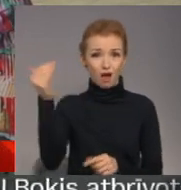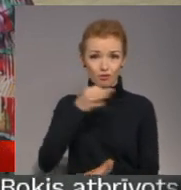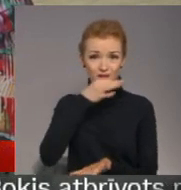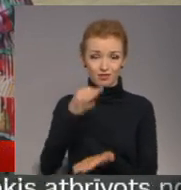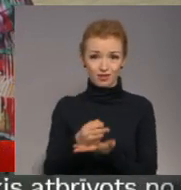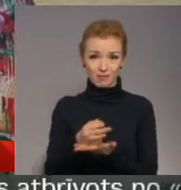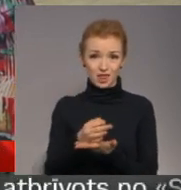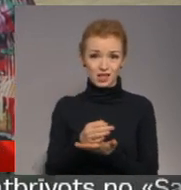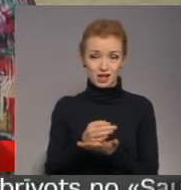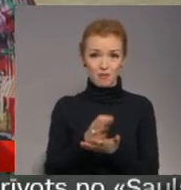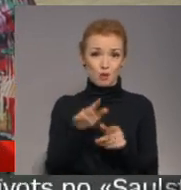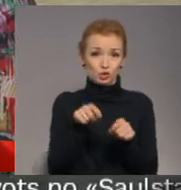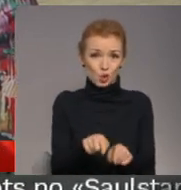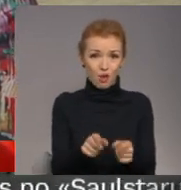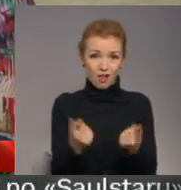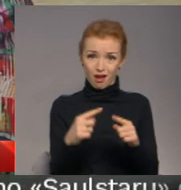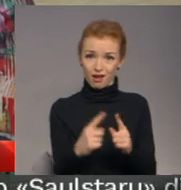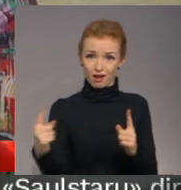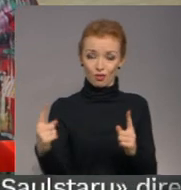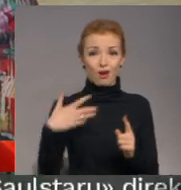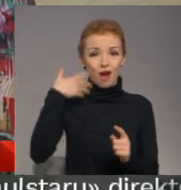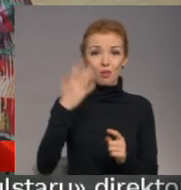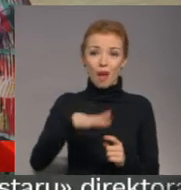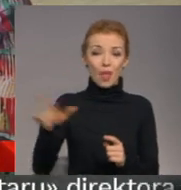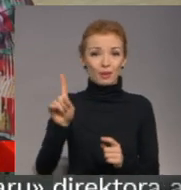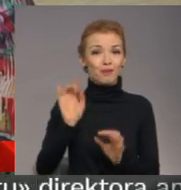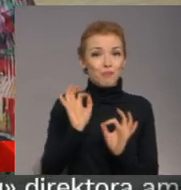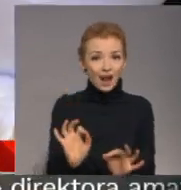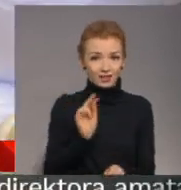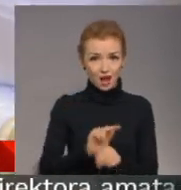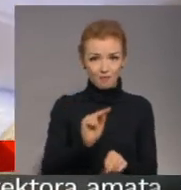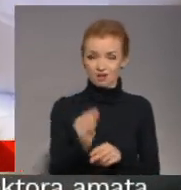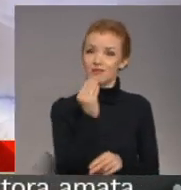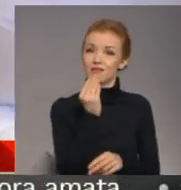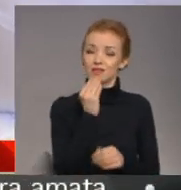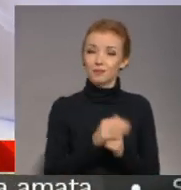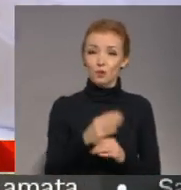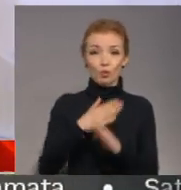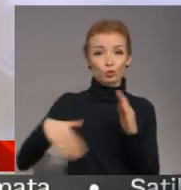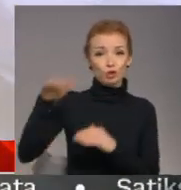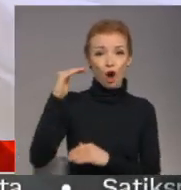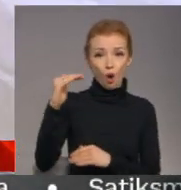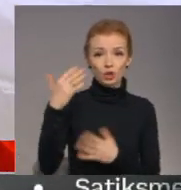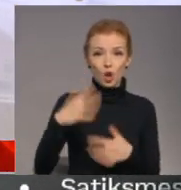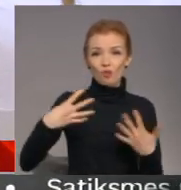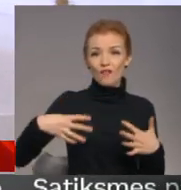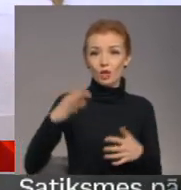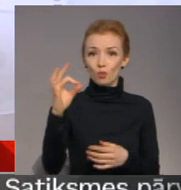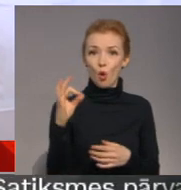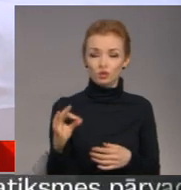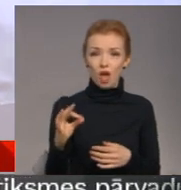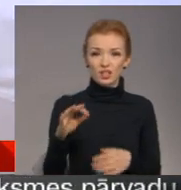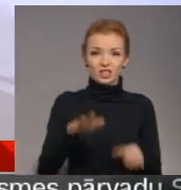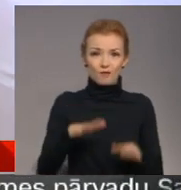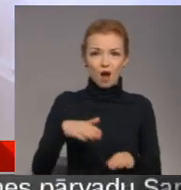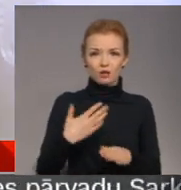dots laiks, kad bērnam iemācīt pareizi ēst. Pusaudžiem jau 90% gadījumu liekais